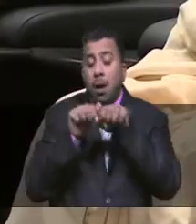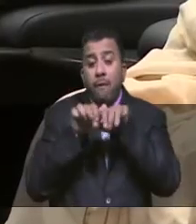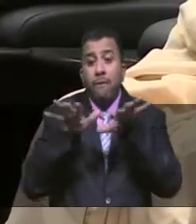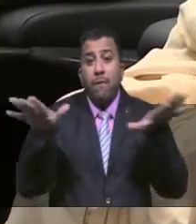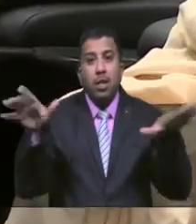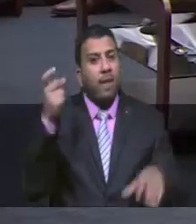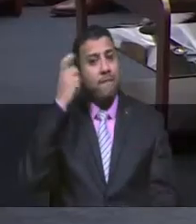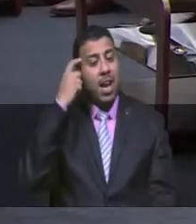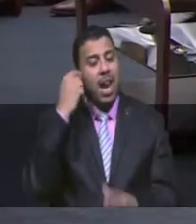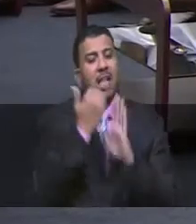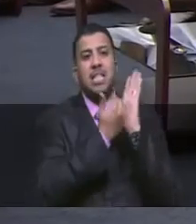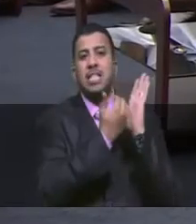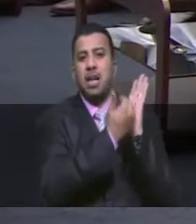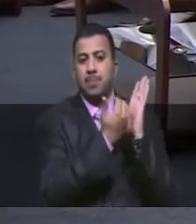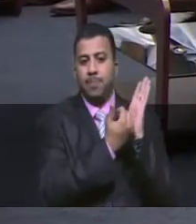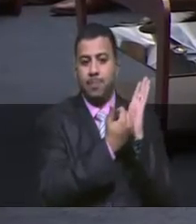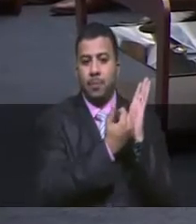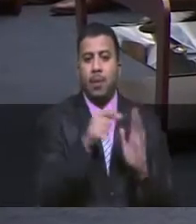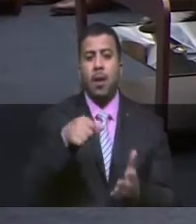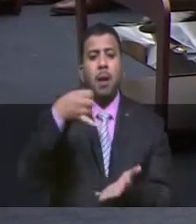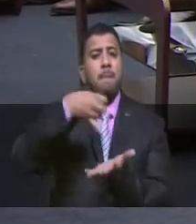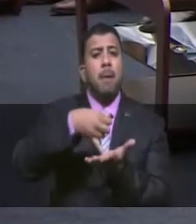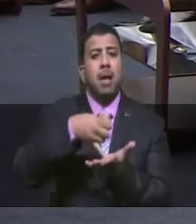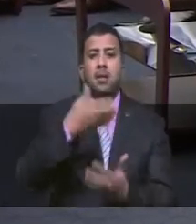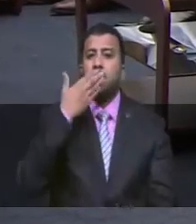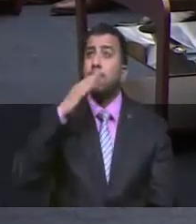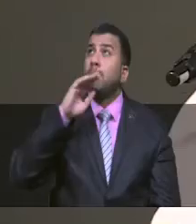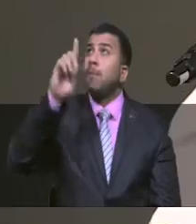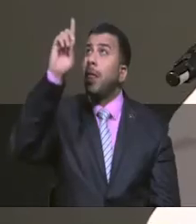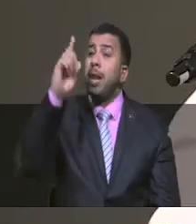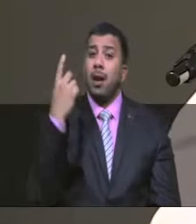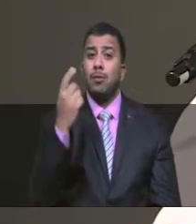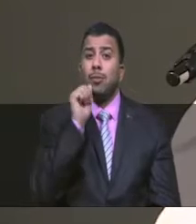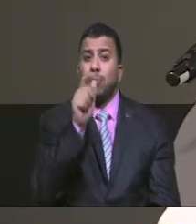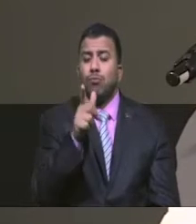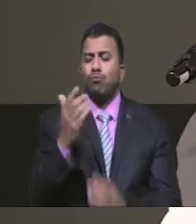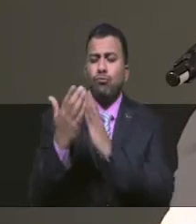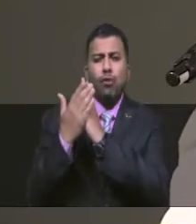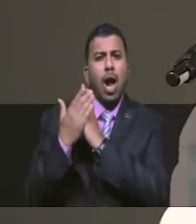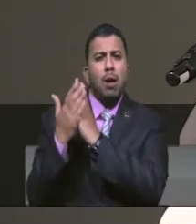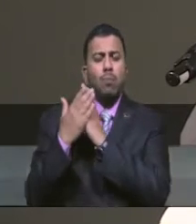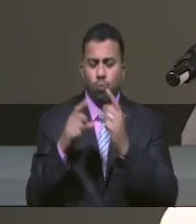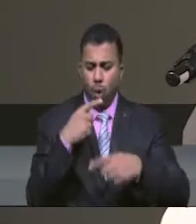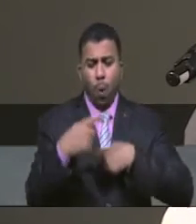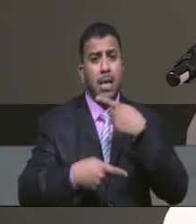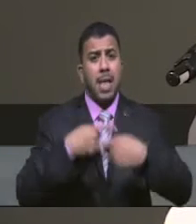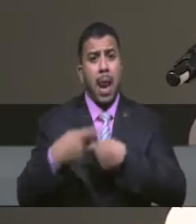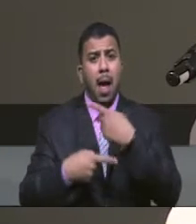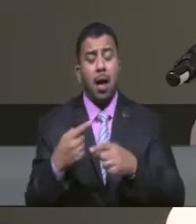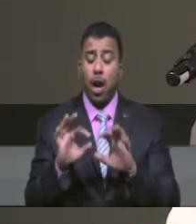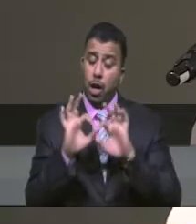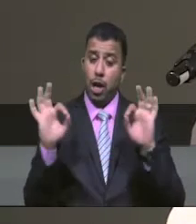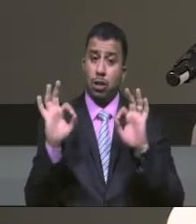الفكر الاقتصادي. لقد حقق المركز بفضل الله تعالى ثم بفضل الرعاية المتواصلة